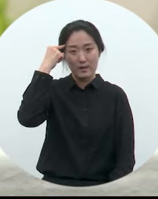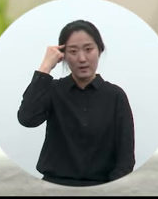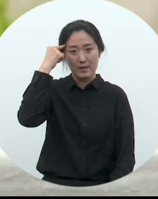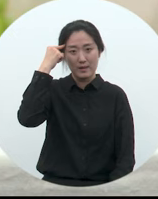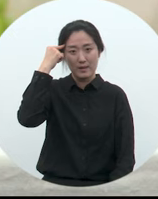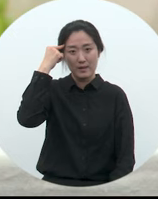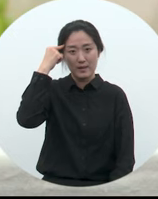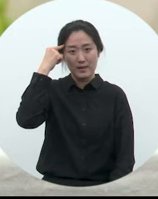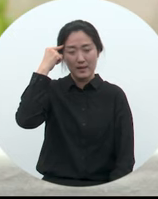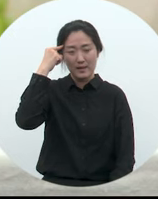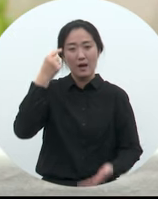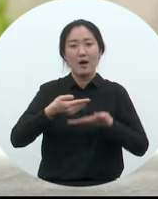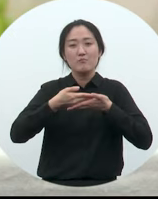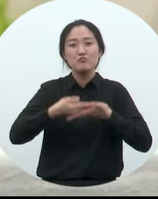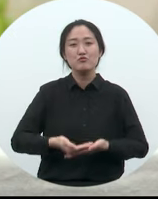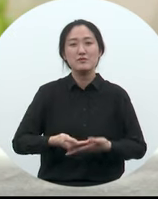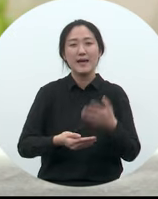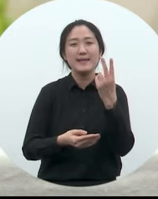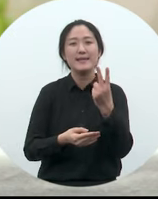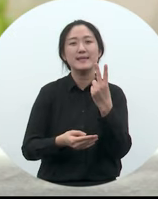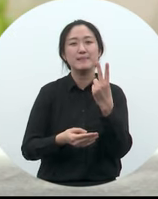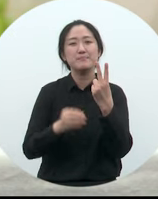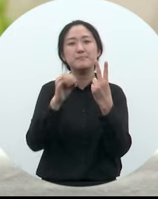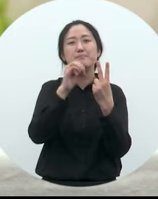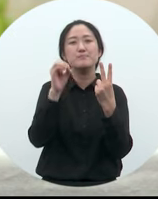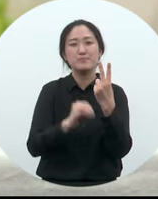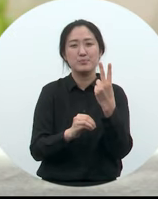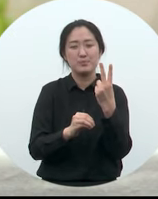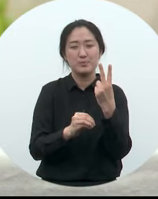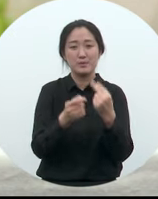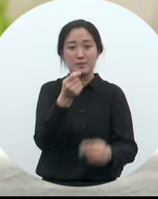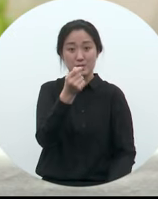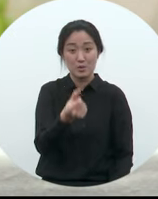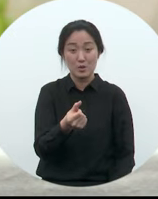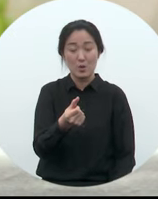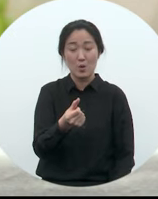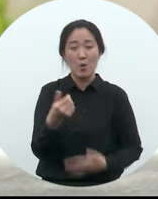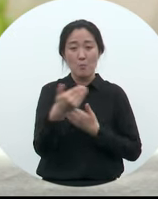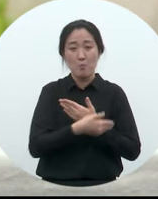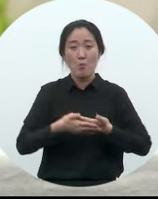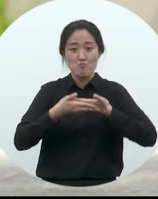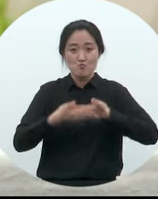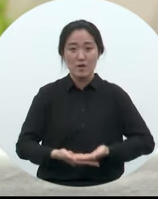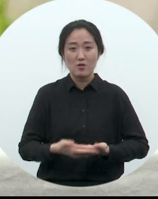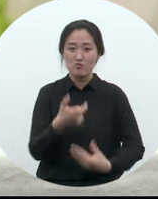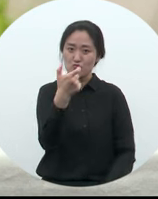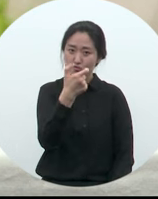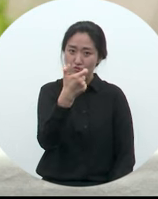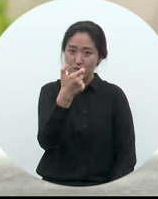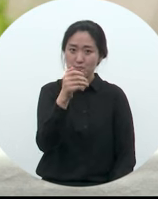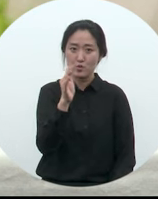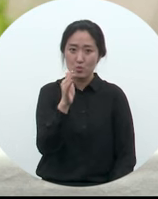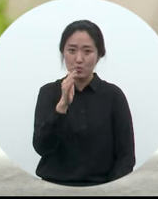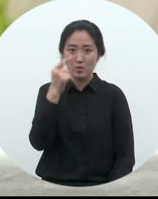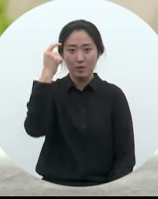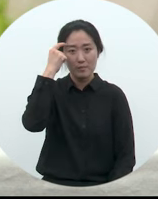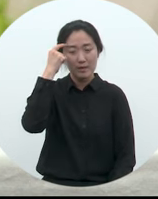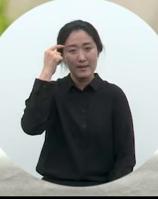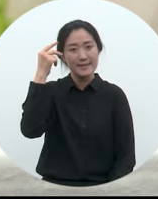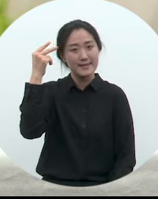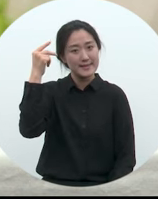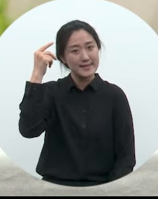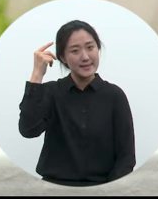우리 인체에서 무게가 2% 정도밖에 안 됩니다. 평균 60kg의 몸무게를 가지고